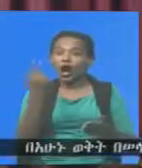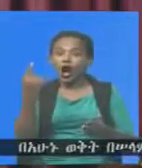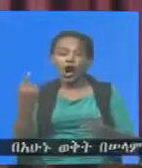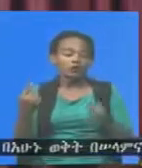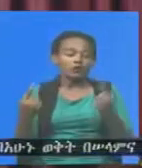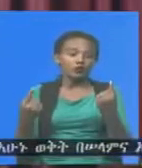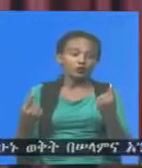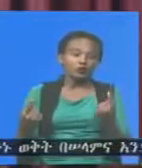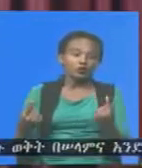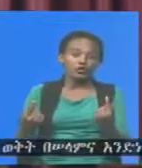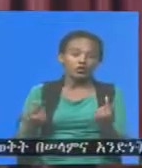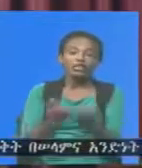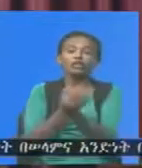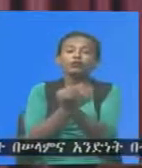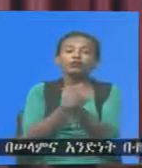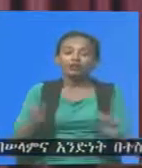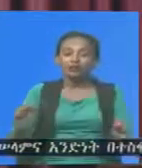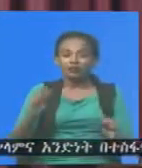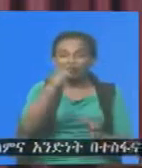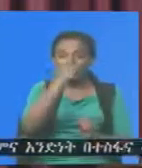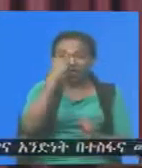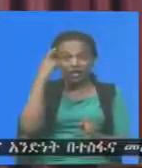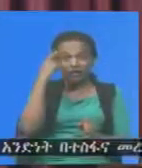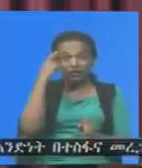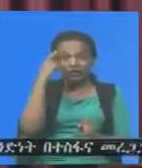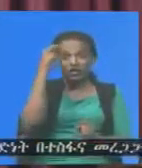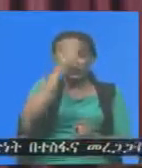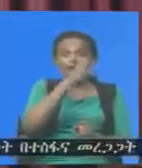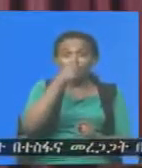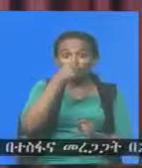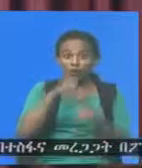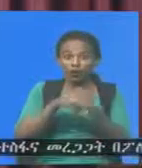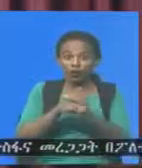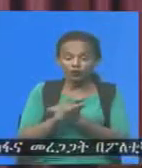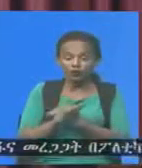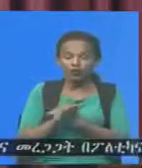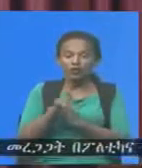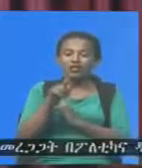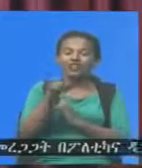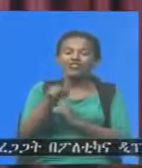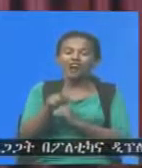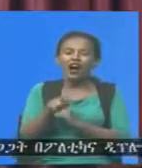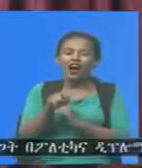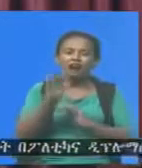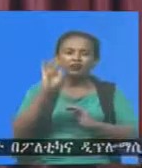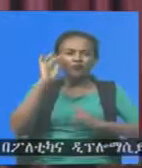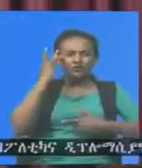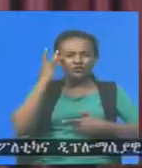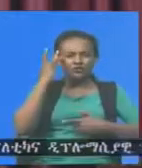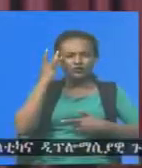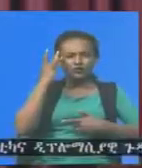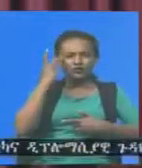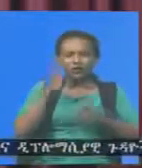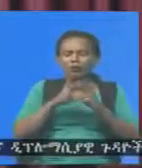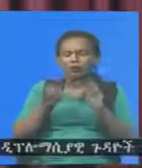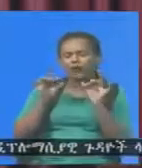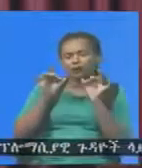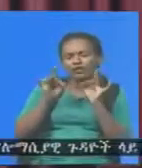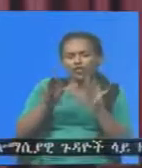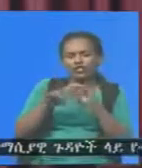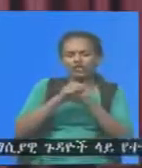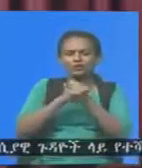አንዳንዶቹን የምንፈታበት ምክንያት ኢትዮጵያ ውስጥ ያ ቴንስፉል በጣም ጥላቻ ላይ